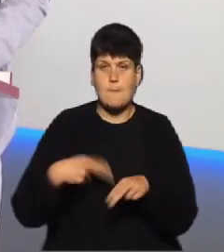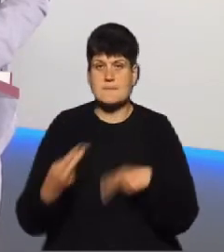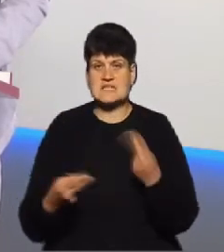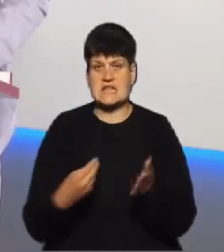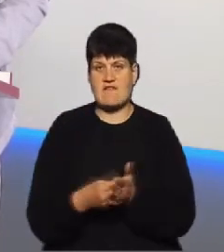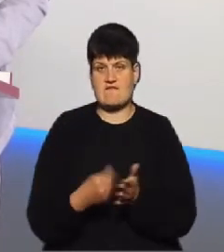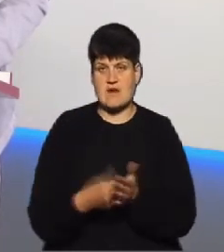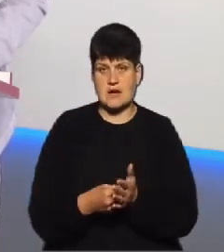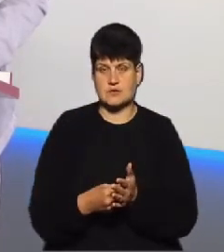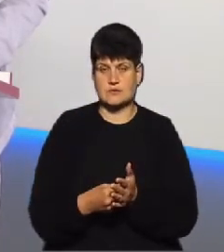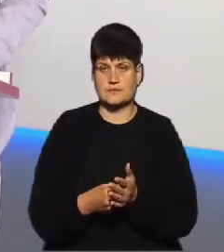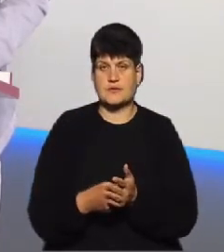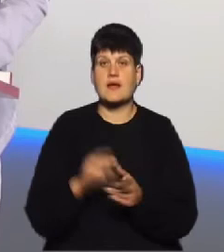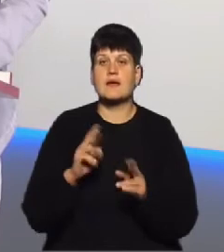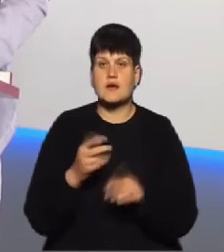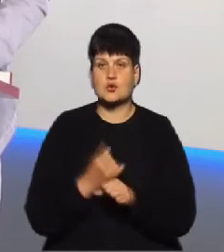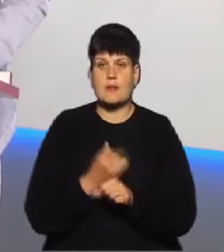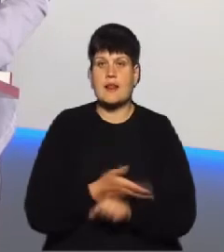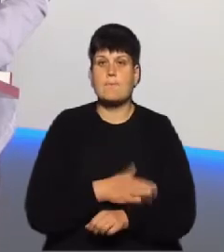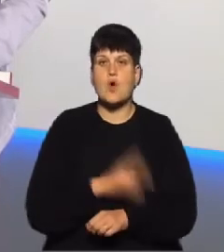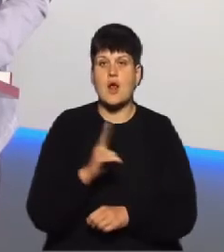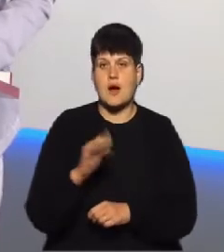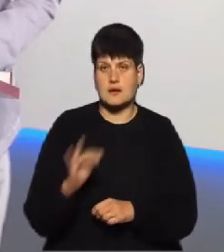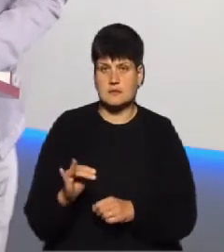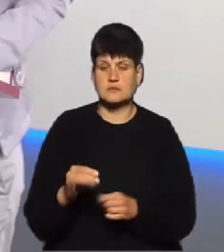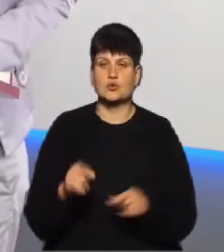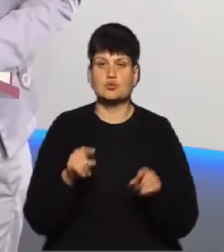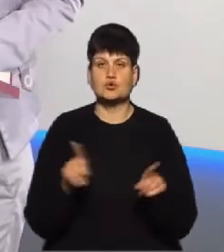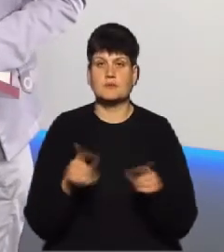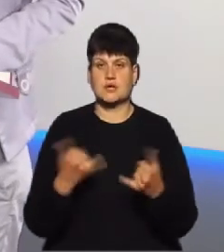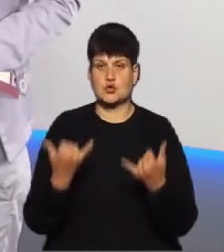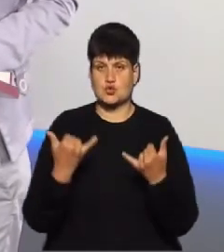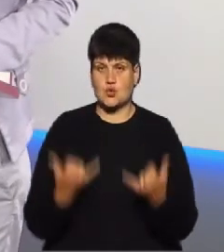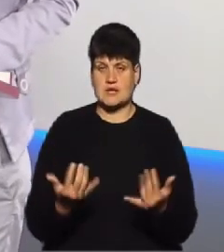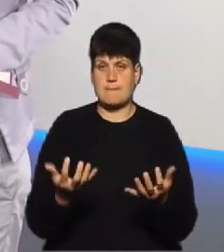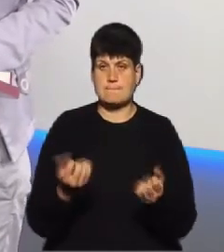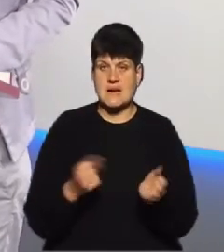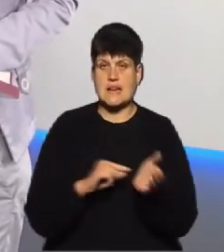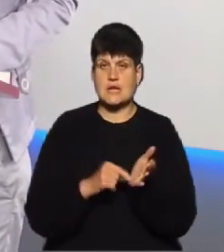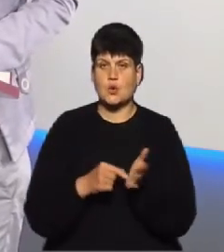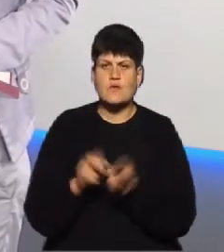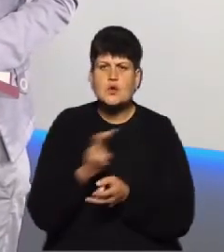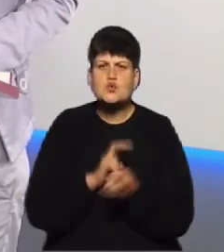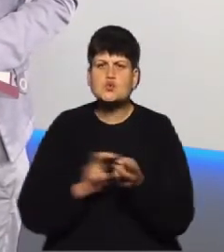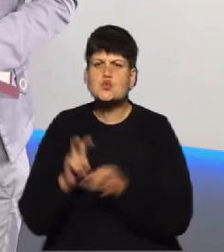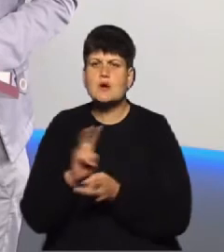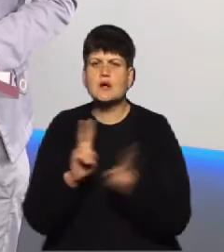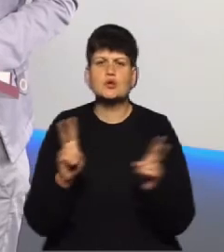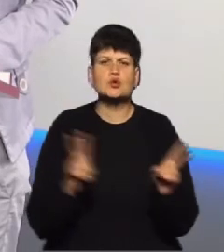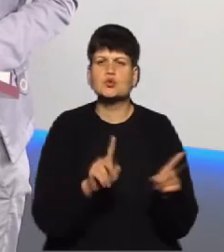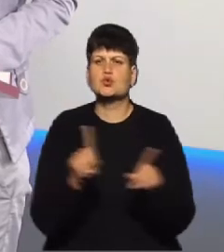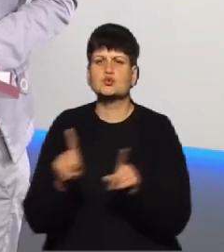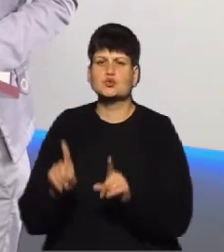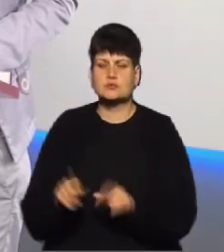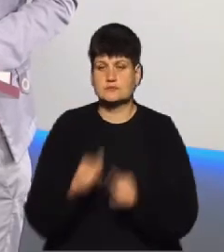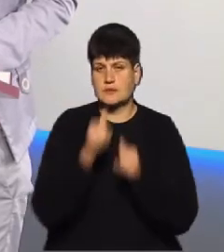зробили поляки. Тому що ми сьогодні брати довідки, шукати, хто що, це майже